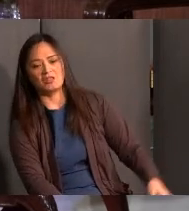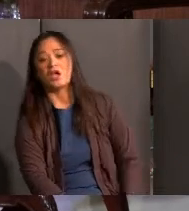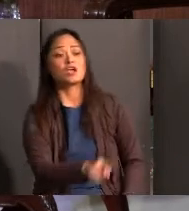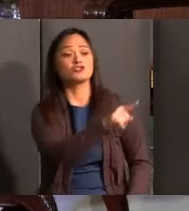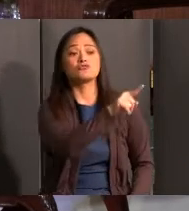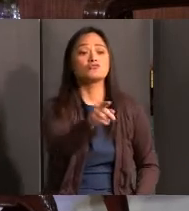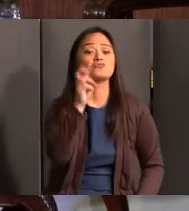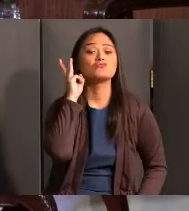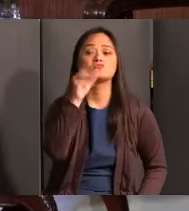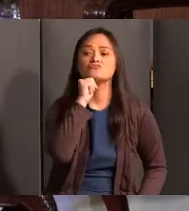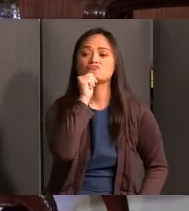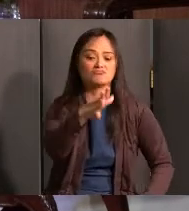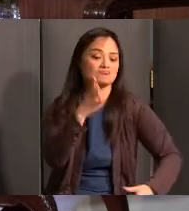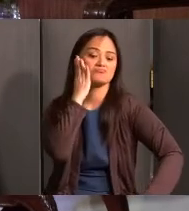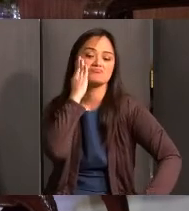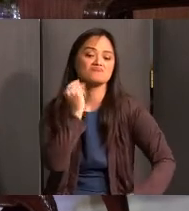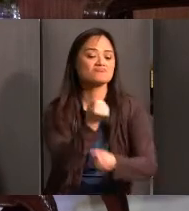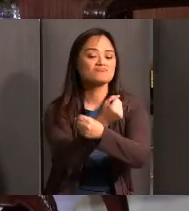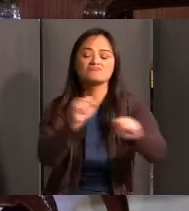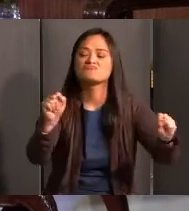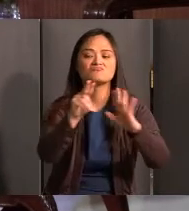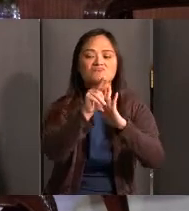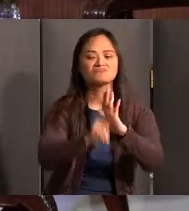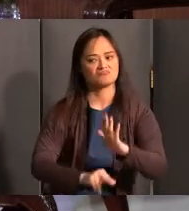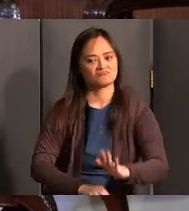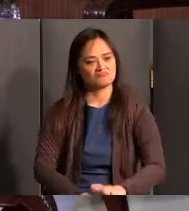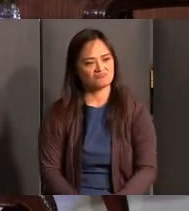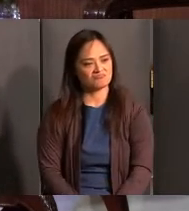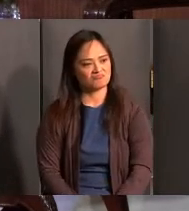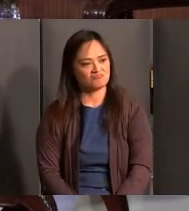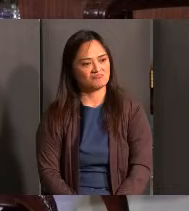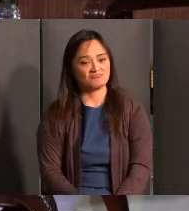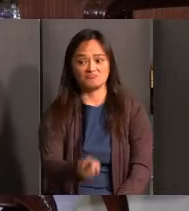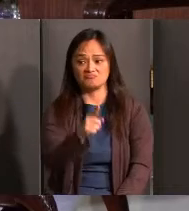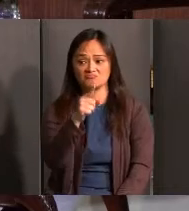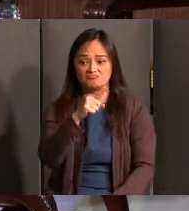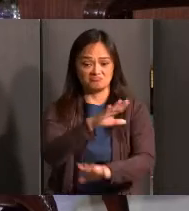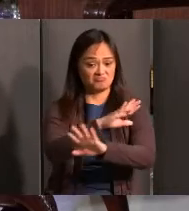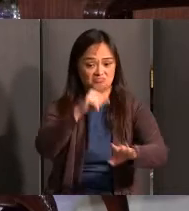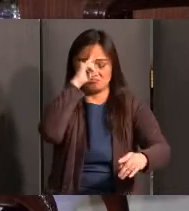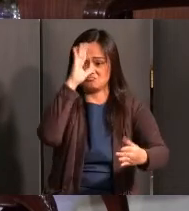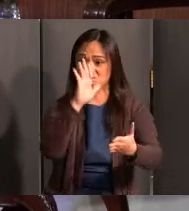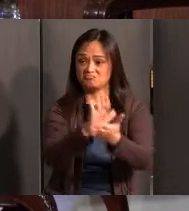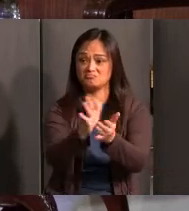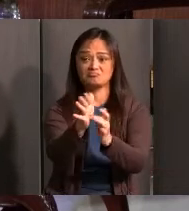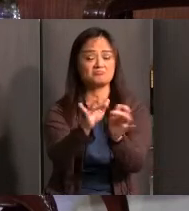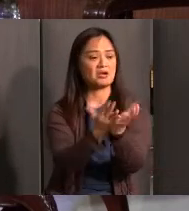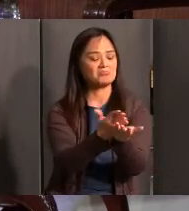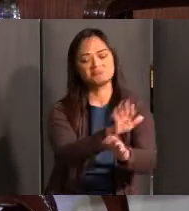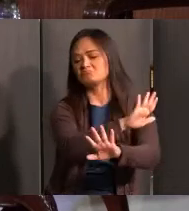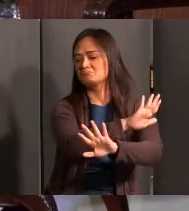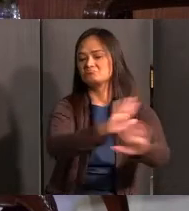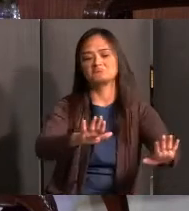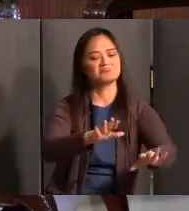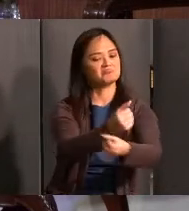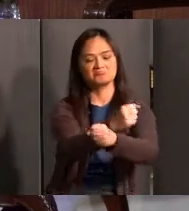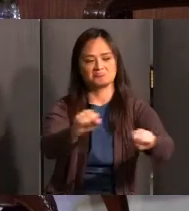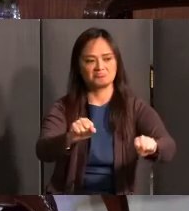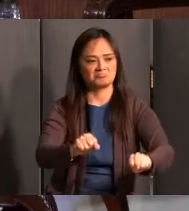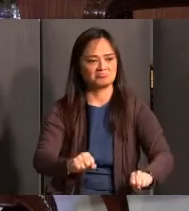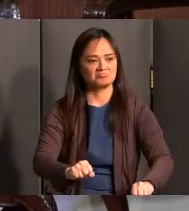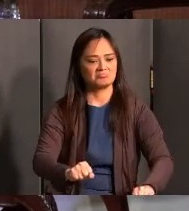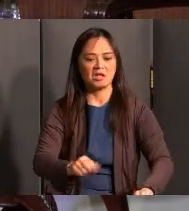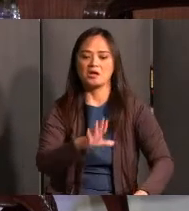kaligtasan. You understand? Hindi mo mararanasan ang forgiveness. So